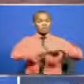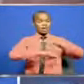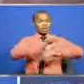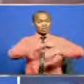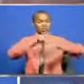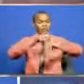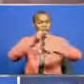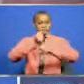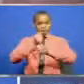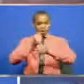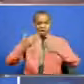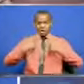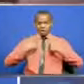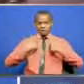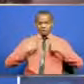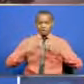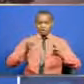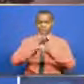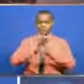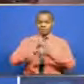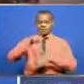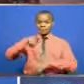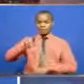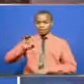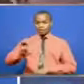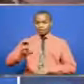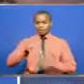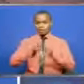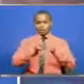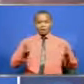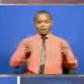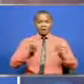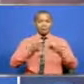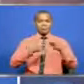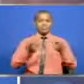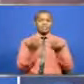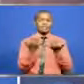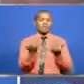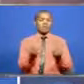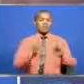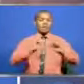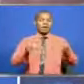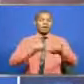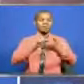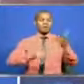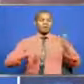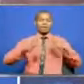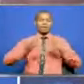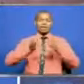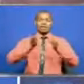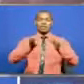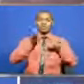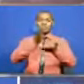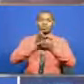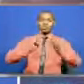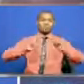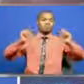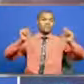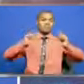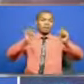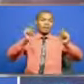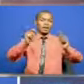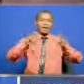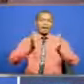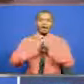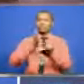wana vifaa ambazo zinatakikana. Lakini kufika saa hii watu waende mkomo na tunataka tupigane na